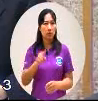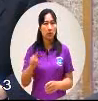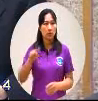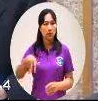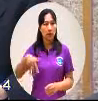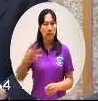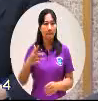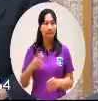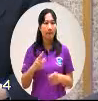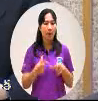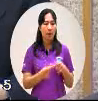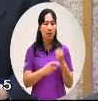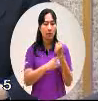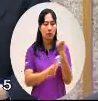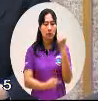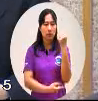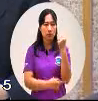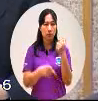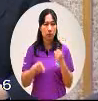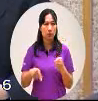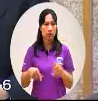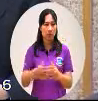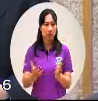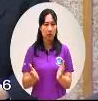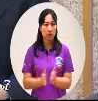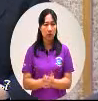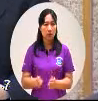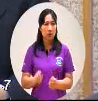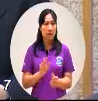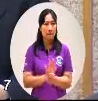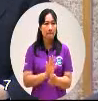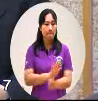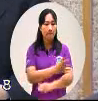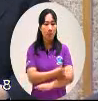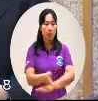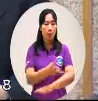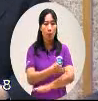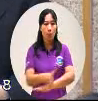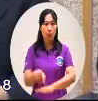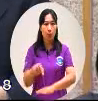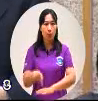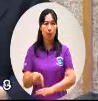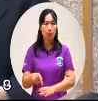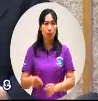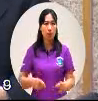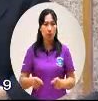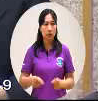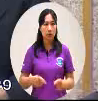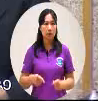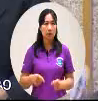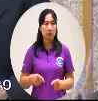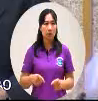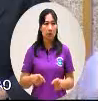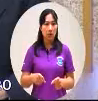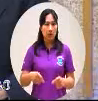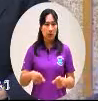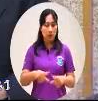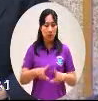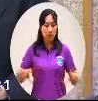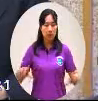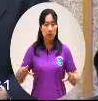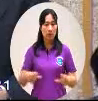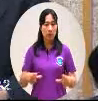1800公尺那这个部分大概疏可能要疏浚这个处方是60万方那目前